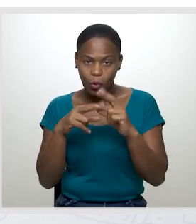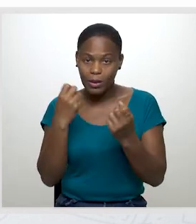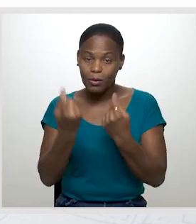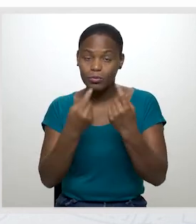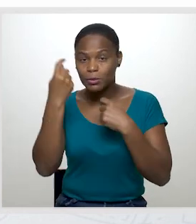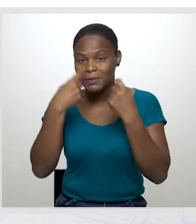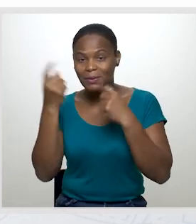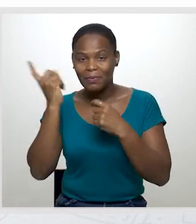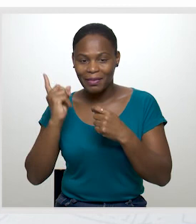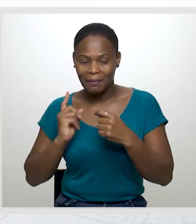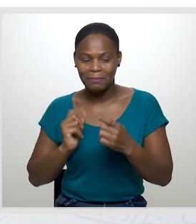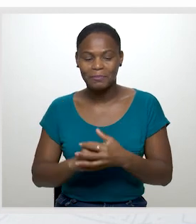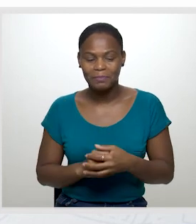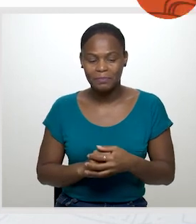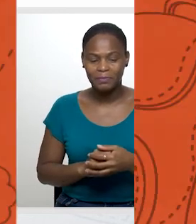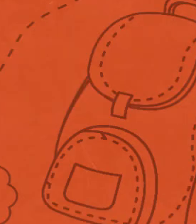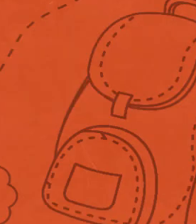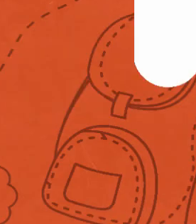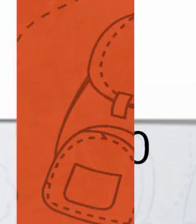Je te laisse quelques secondes.